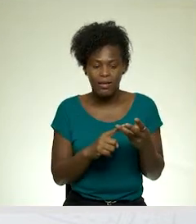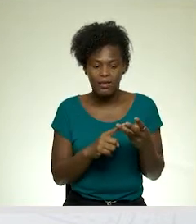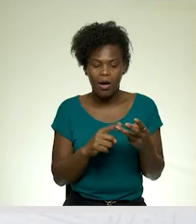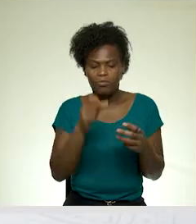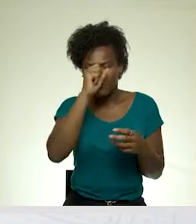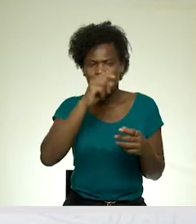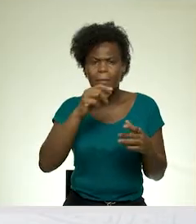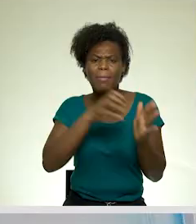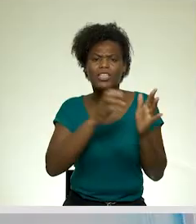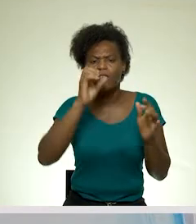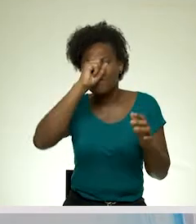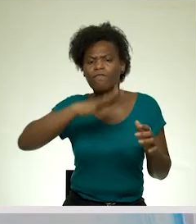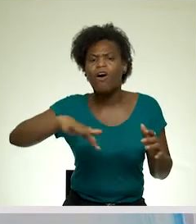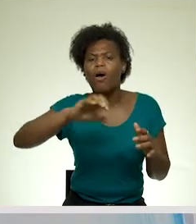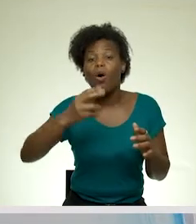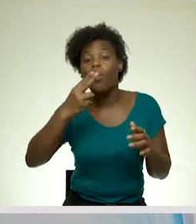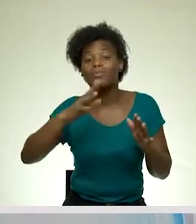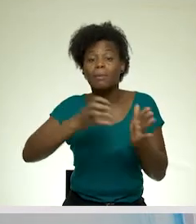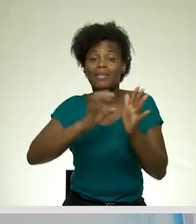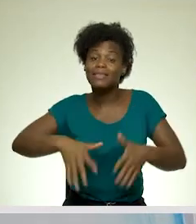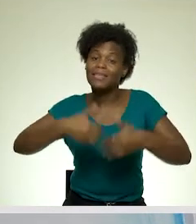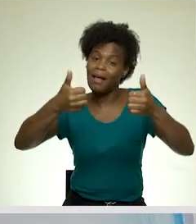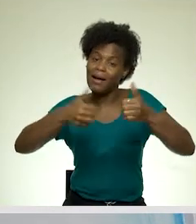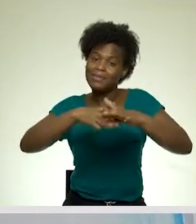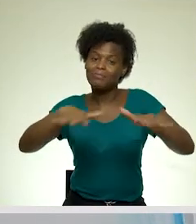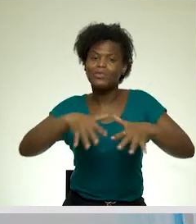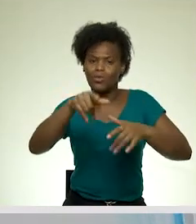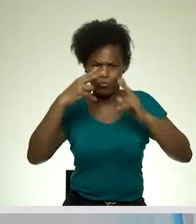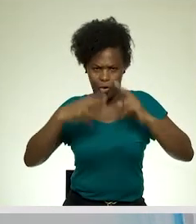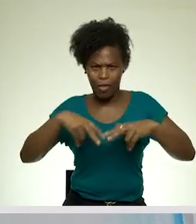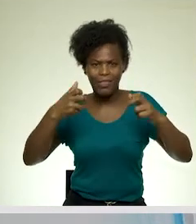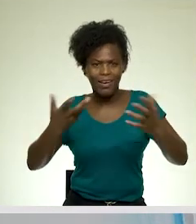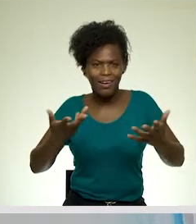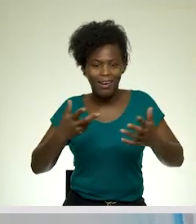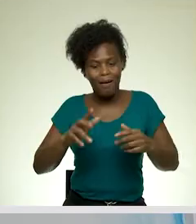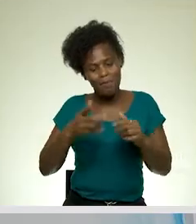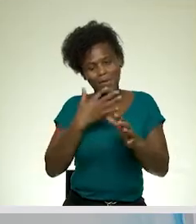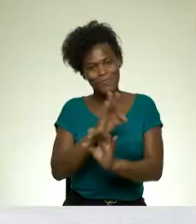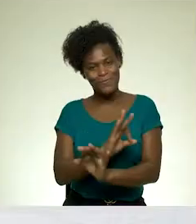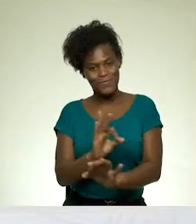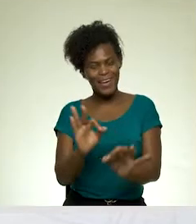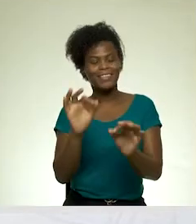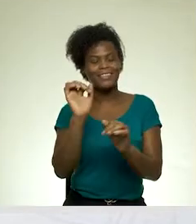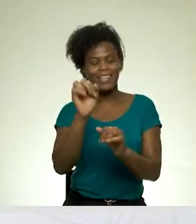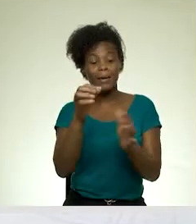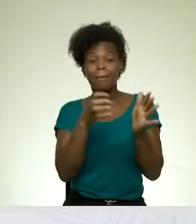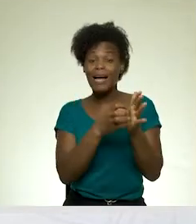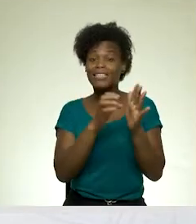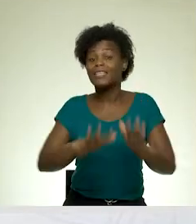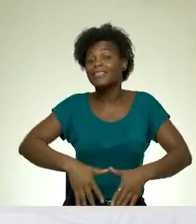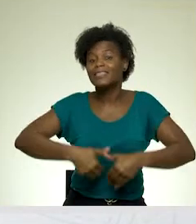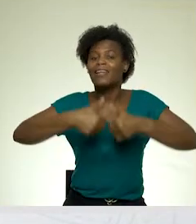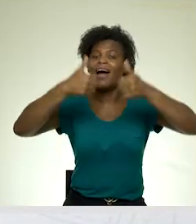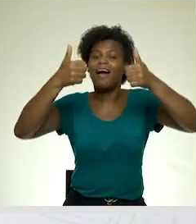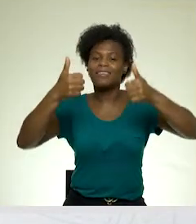ville? Vas-y, réfléchis. Tu as trouvé? Super, c'est bien une image de